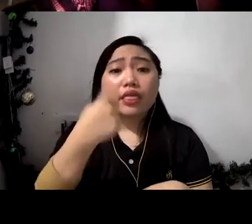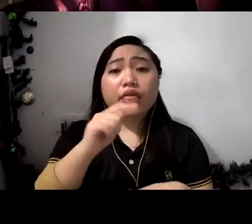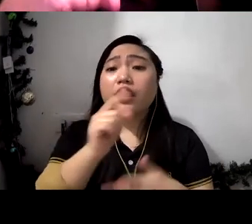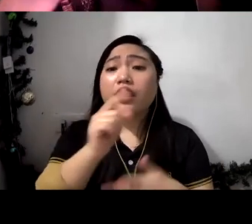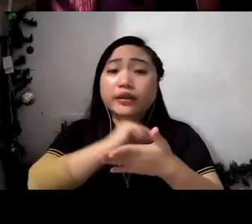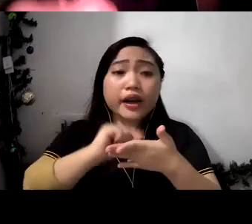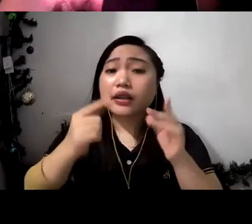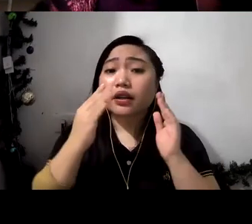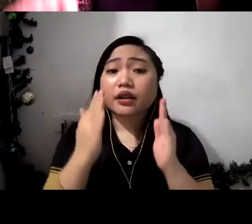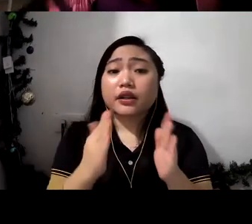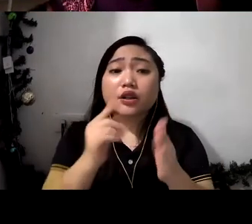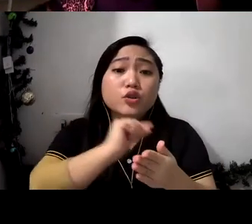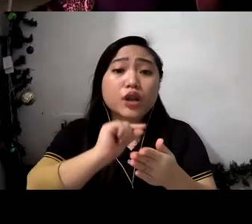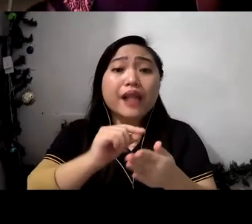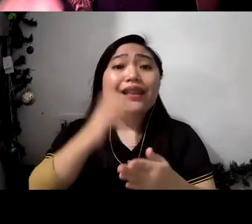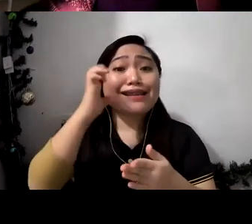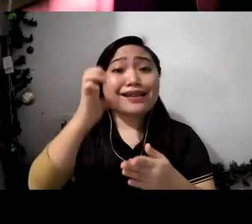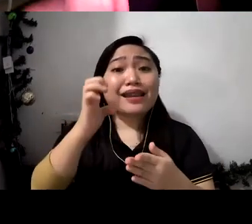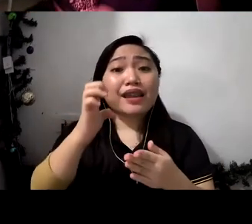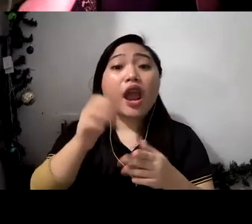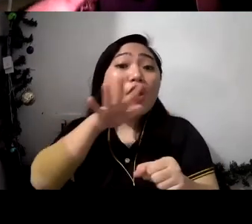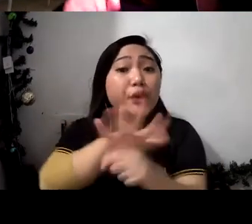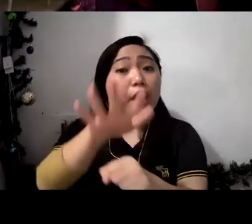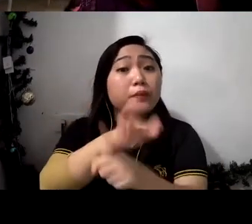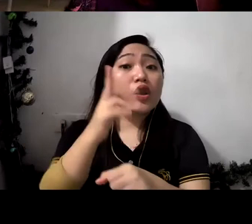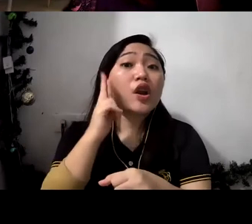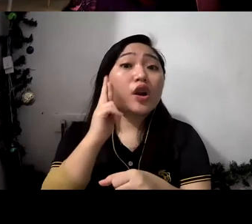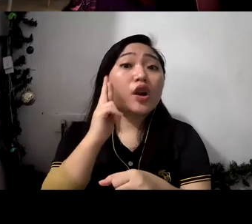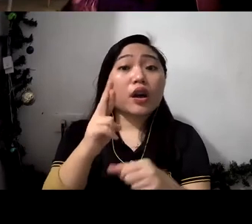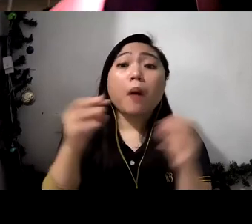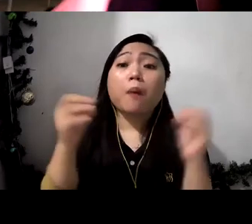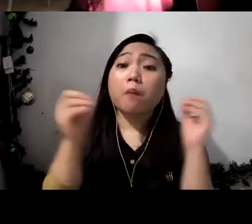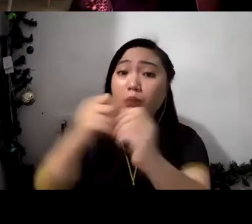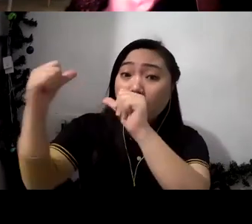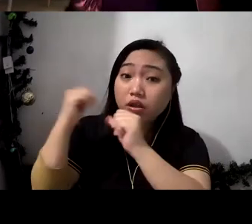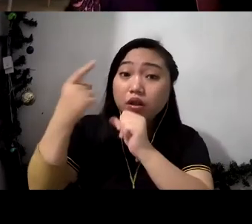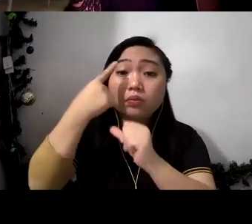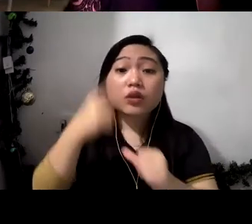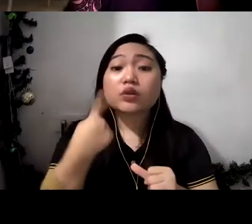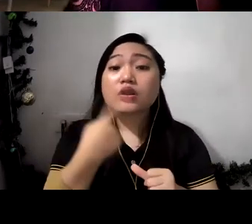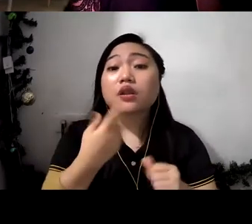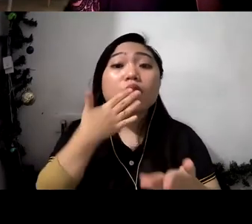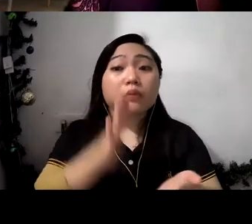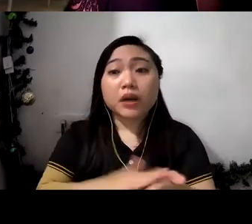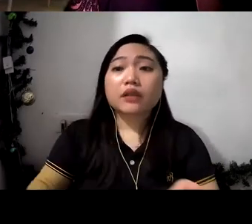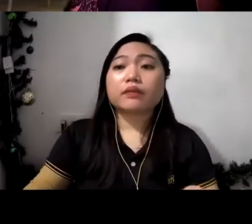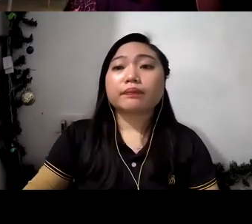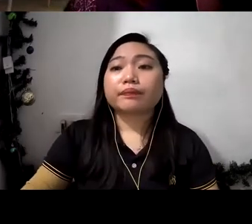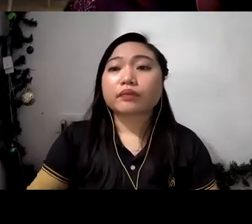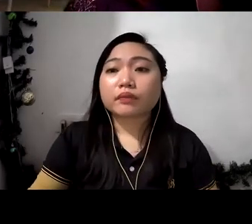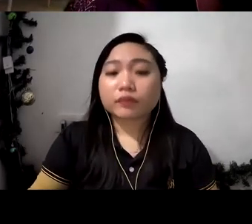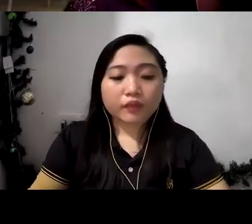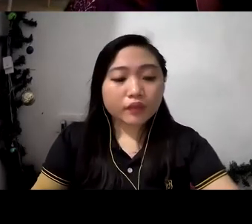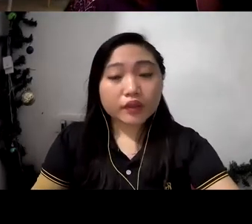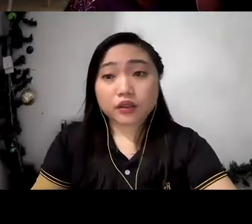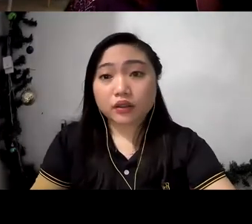wrote he raped her. So giving more accountability sa perpetrator and avoiding victim blaming